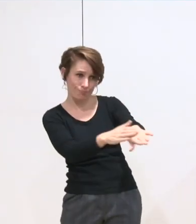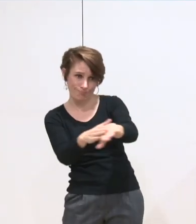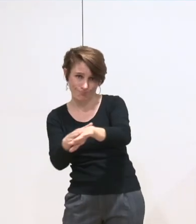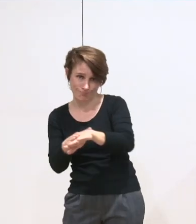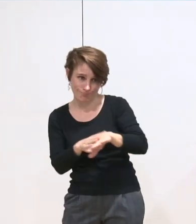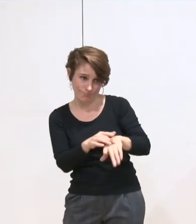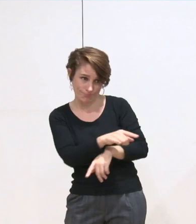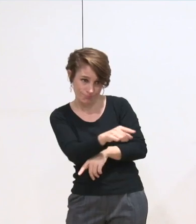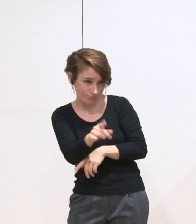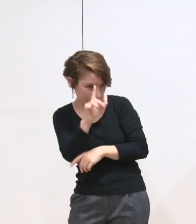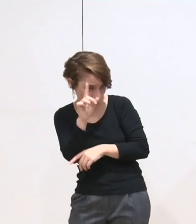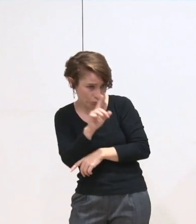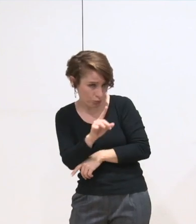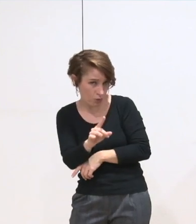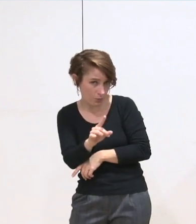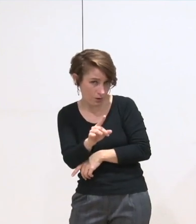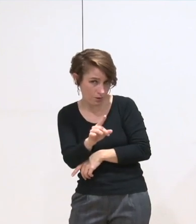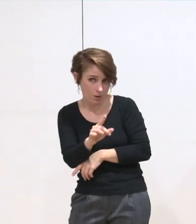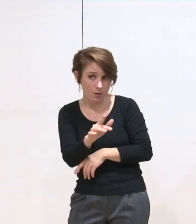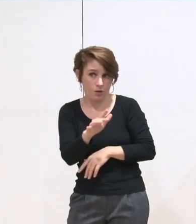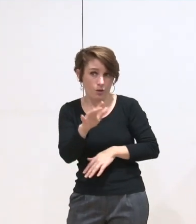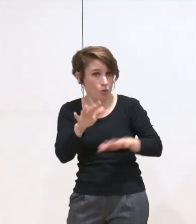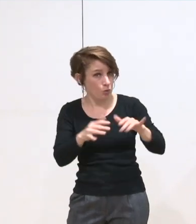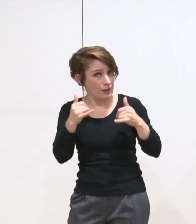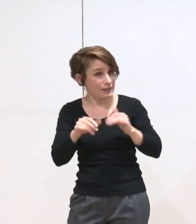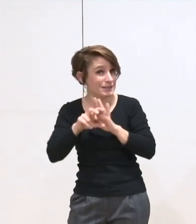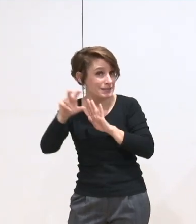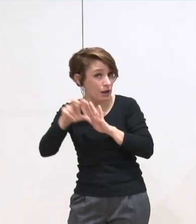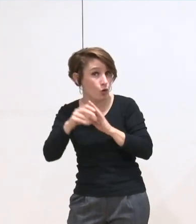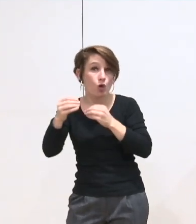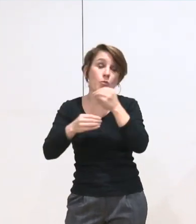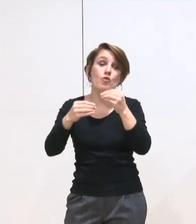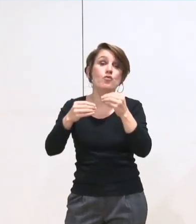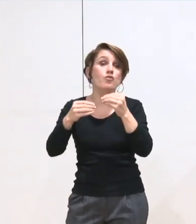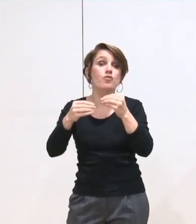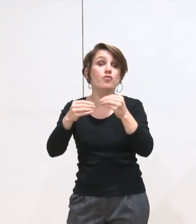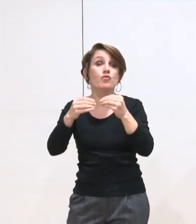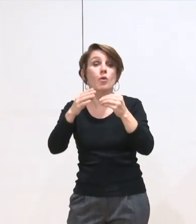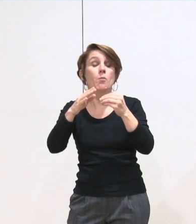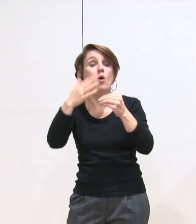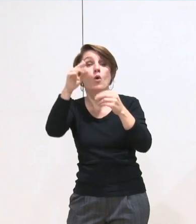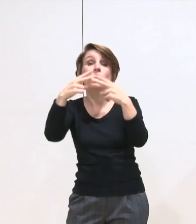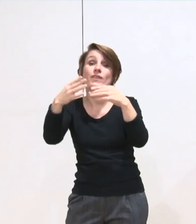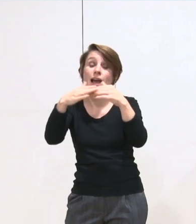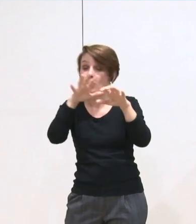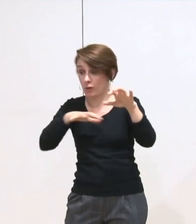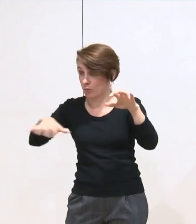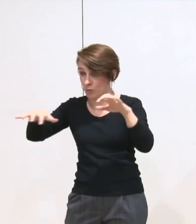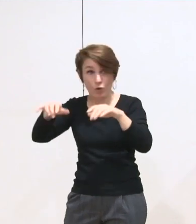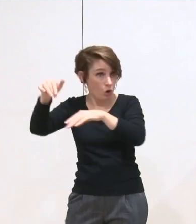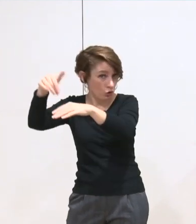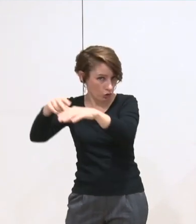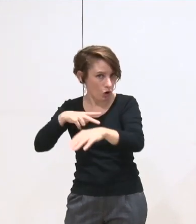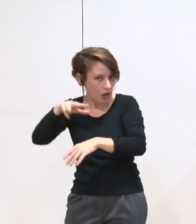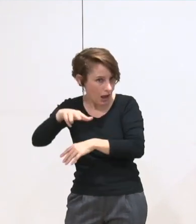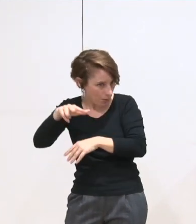la possibilité que de nombreux quartiers, non seulement à Grenoble, mais aussi dans l'agglomération, reçoivent du logement public dans lequel ils pourraient être tout